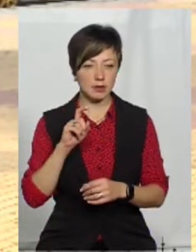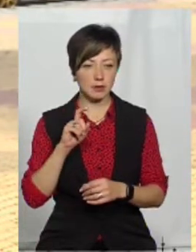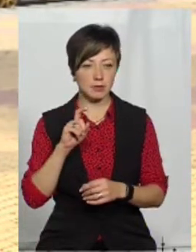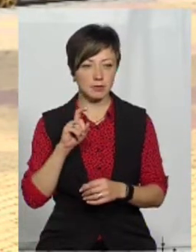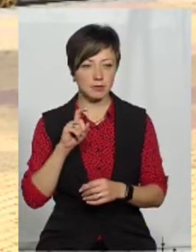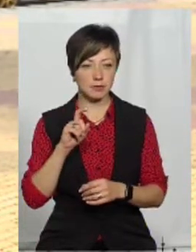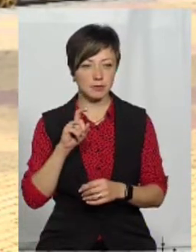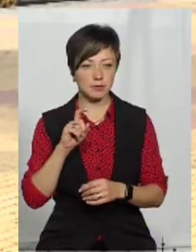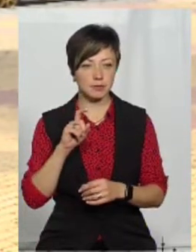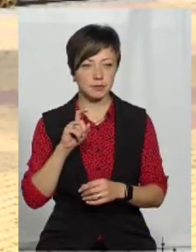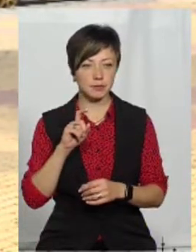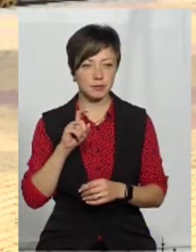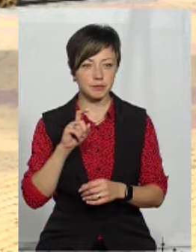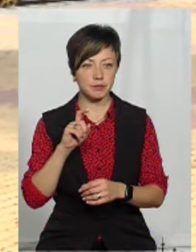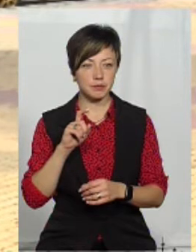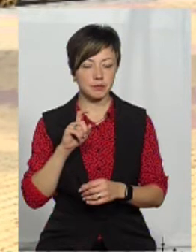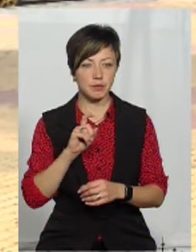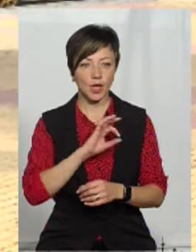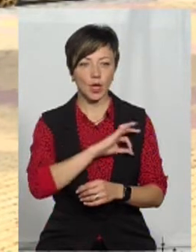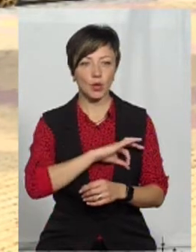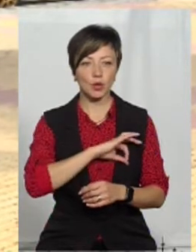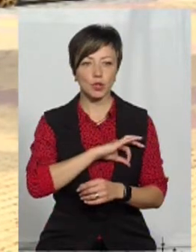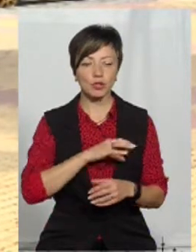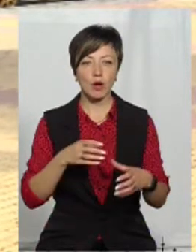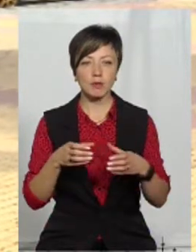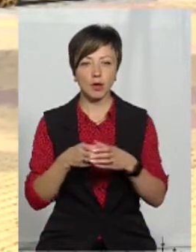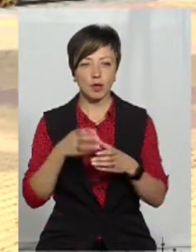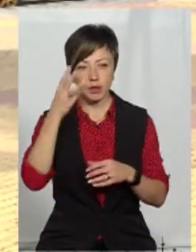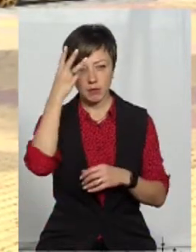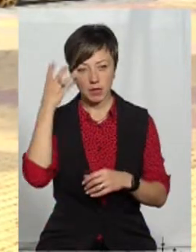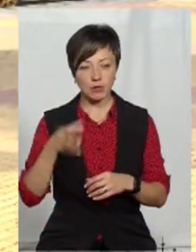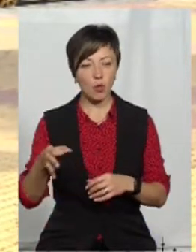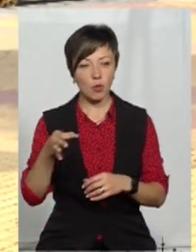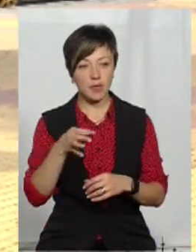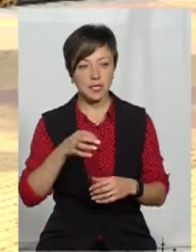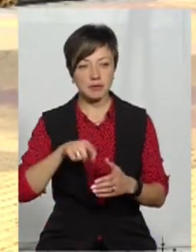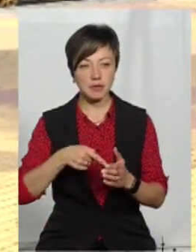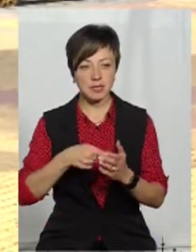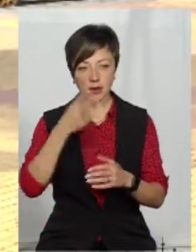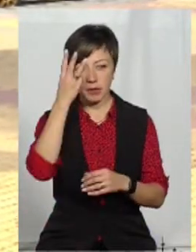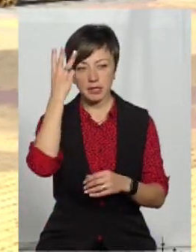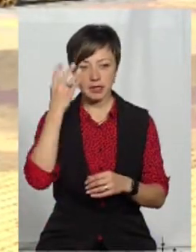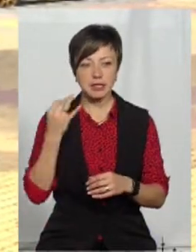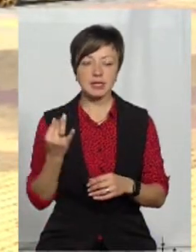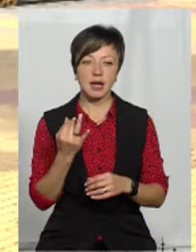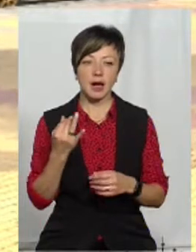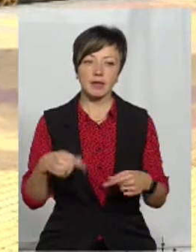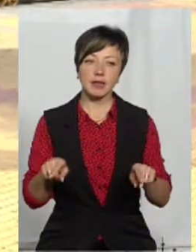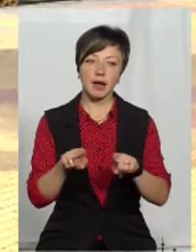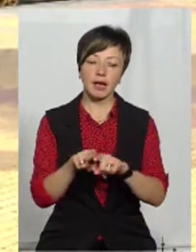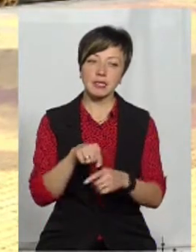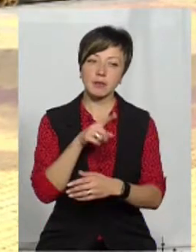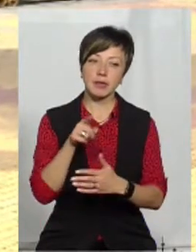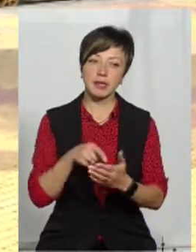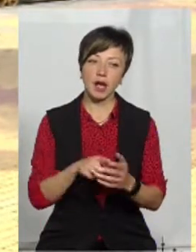от, взагалі, юридичну спільноту Хмельницької області та міста Хмельницького цікавить таке запитання. А